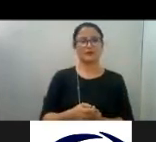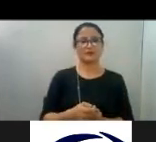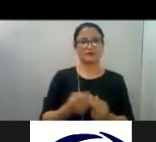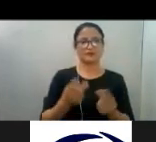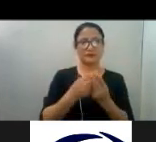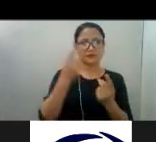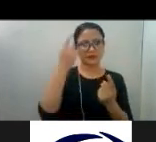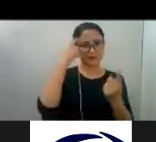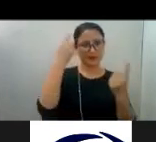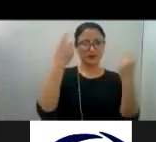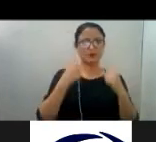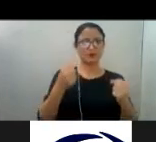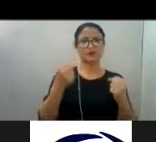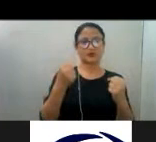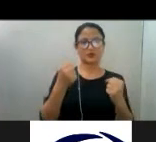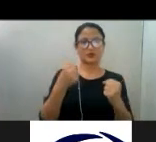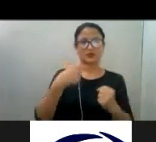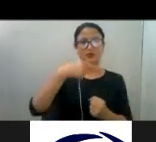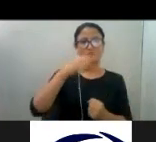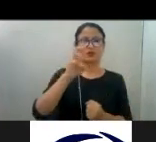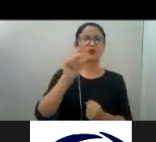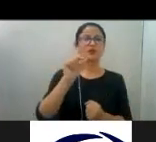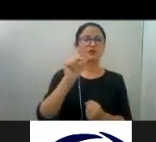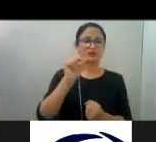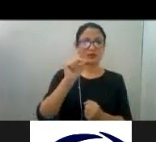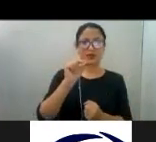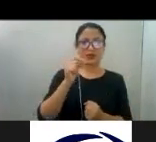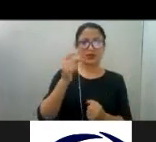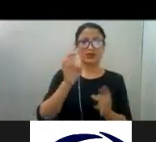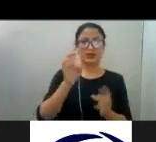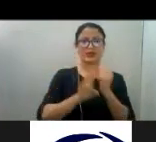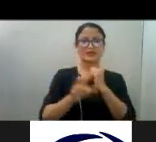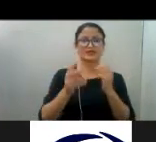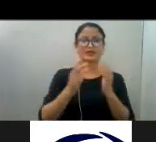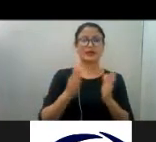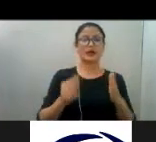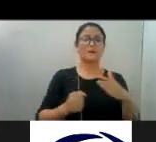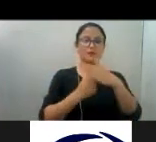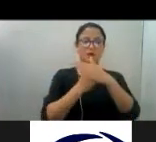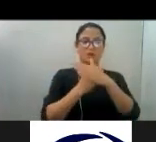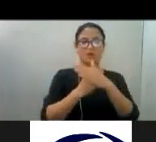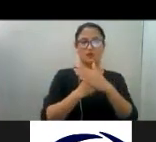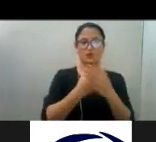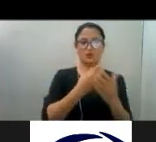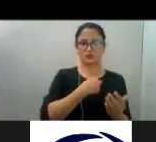त्यस्तै मानसिक स्वास्थ्य तथा नसर्ने रोग शाखाका शाखा प्रमुख डाक्टर फणीन्द्र बरालज्यू,